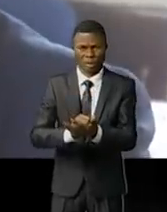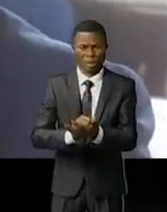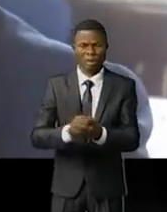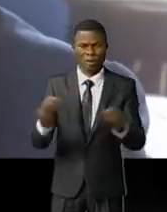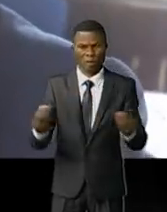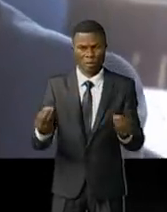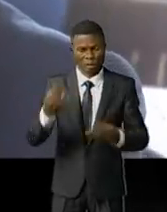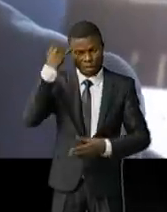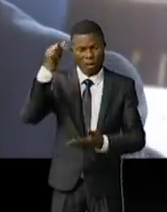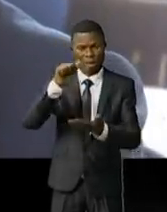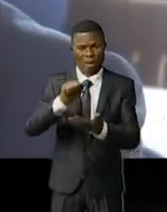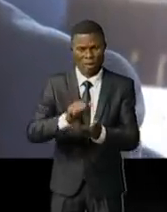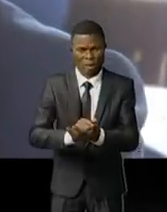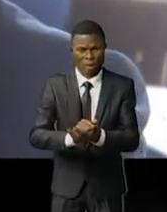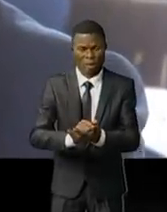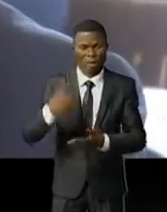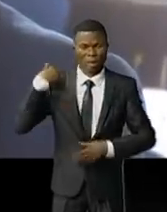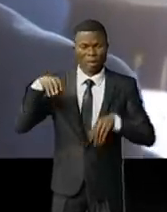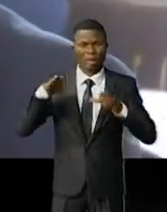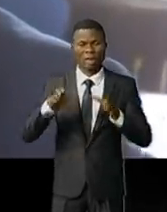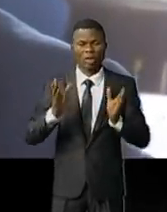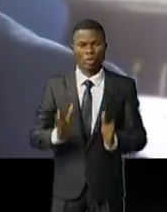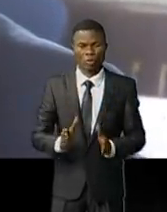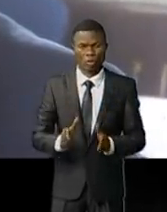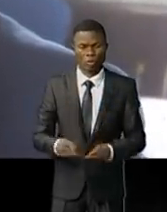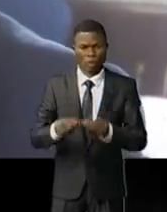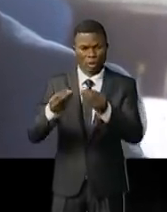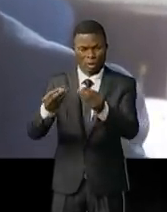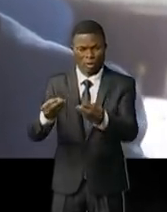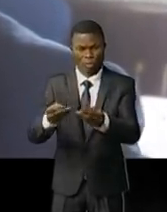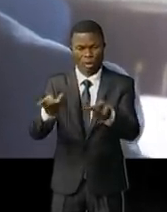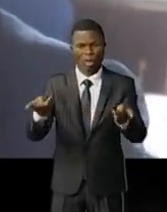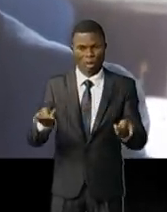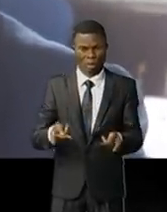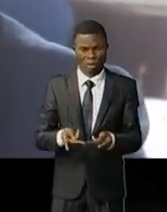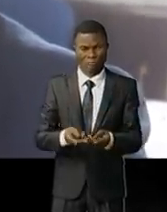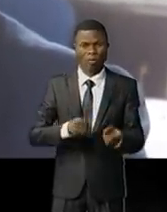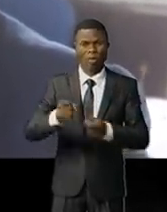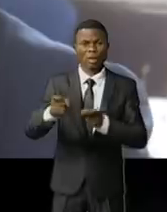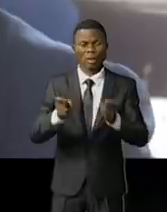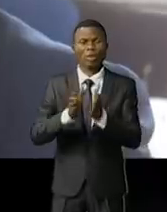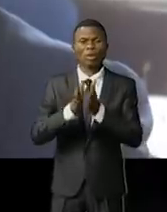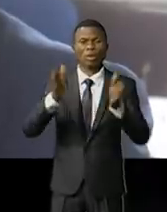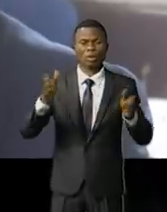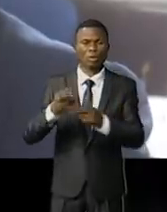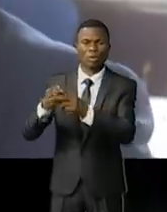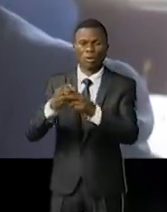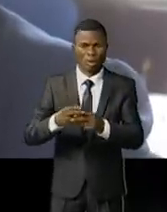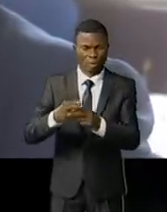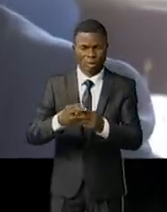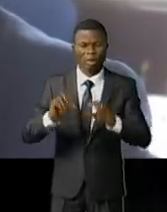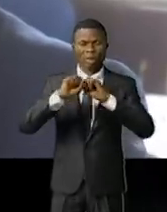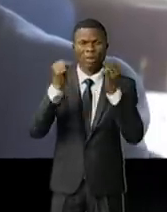C'est dans cet angle que l'État congolais a mis en place le régime général de la sécurité